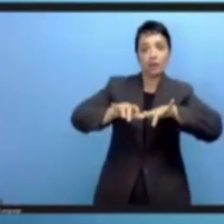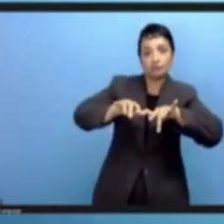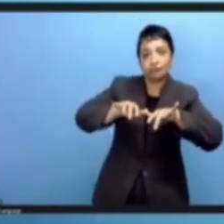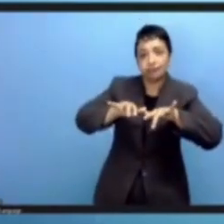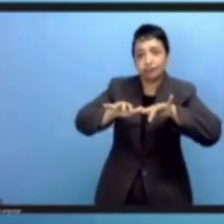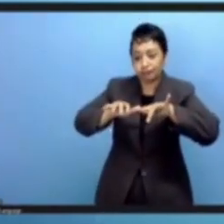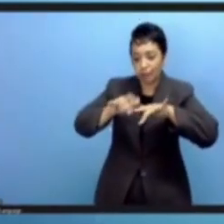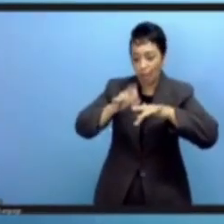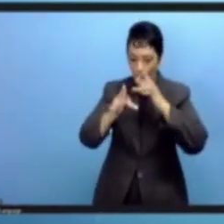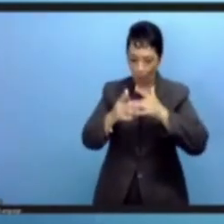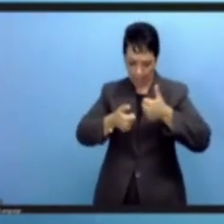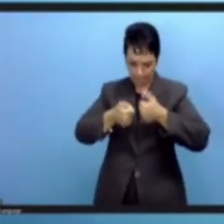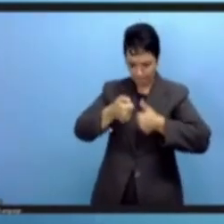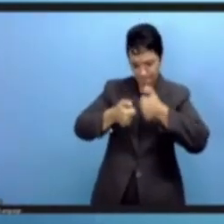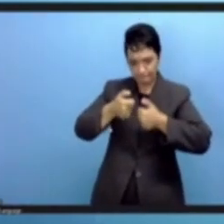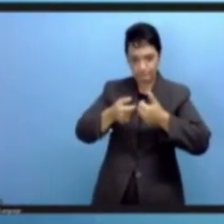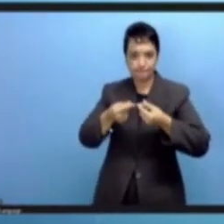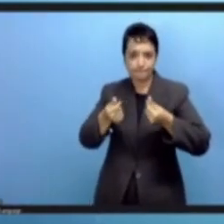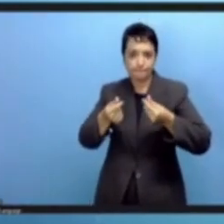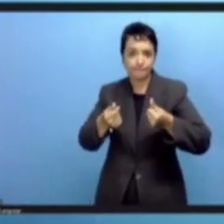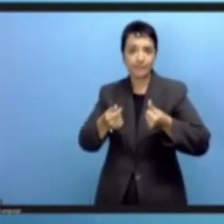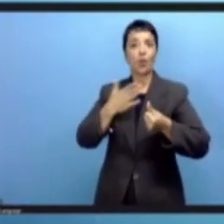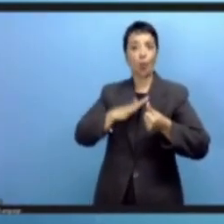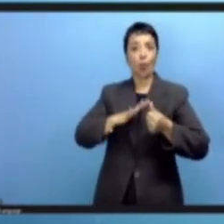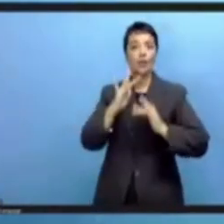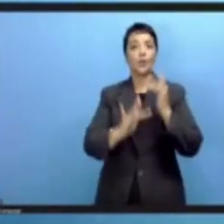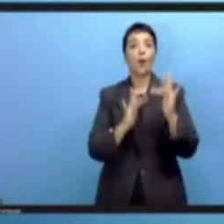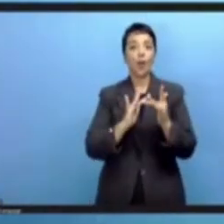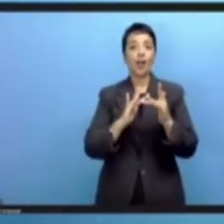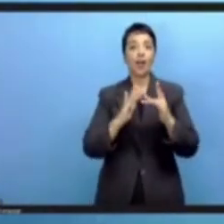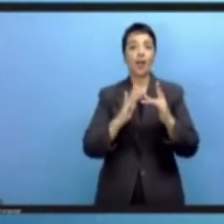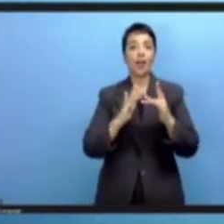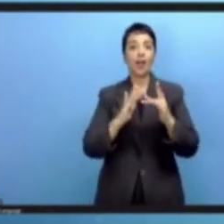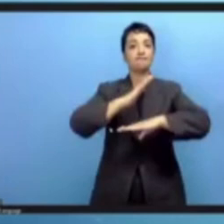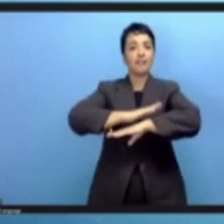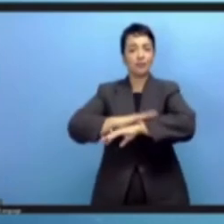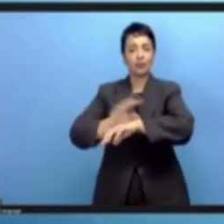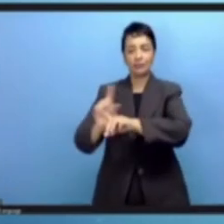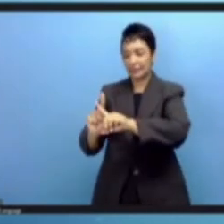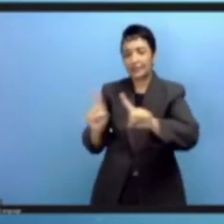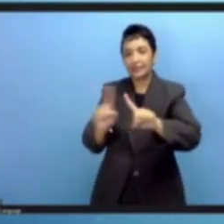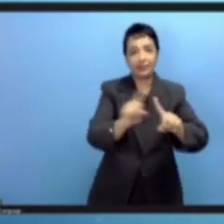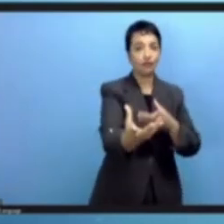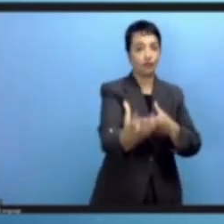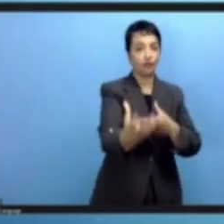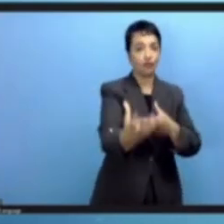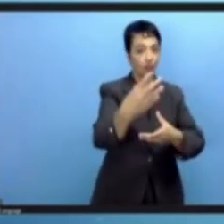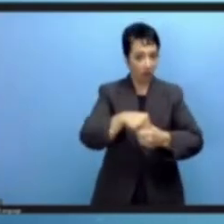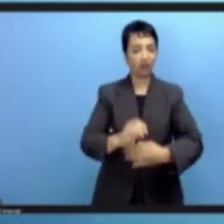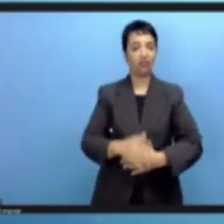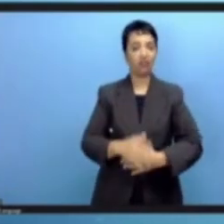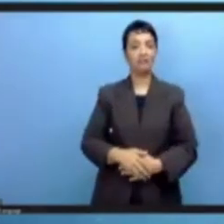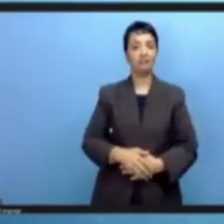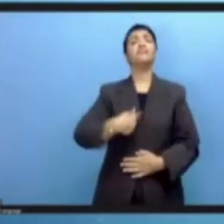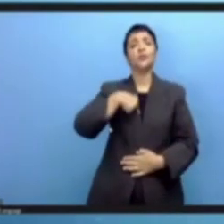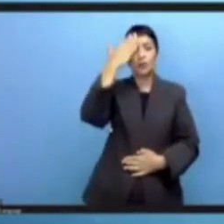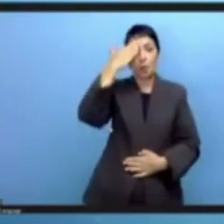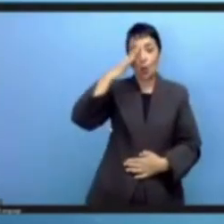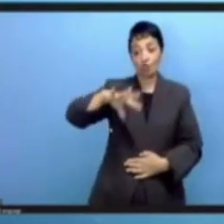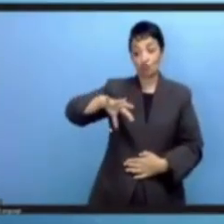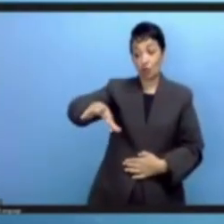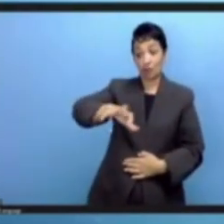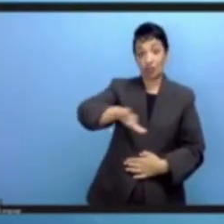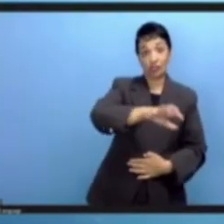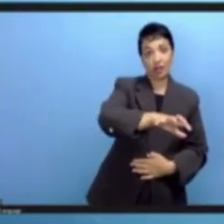pays connaissent des citoyens qui passent plusieurs heures par jour connectés à des plateformes numériques. Certains